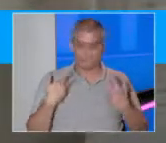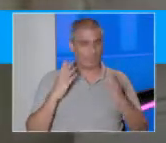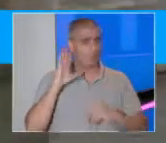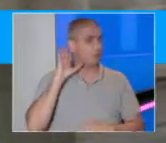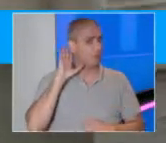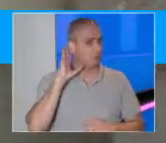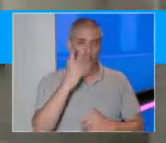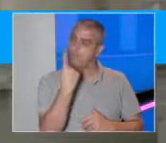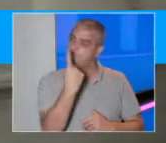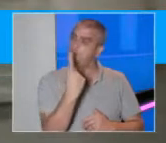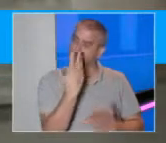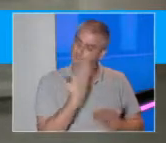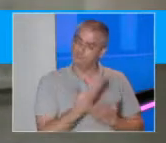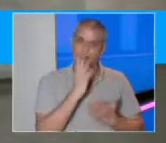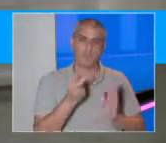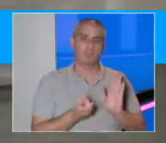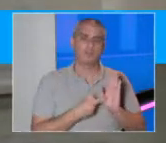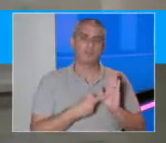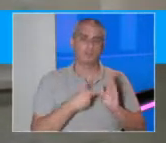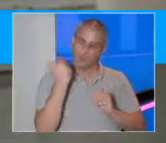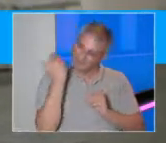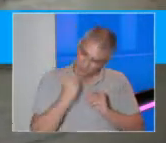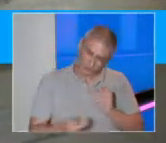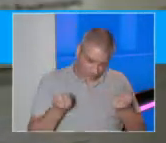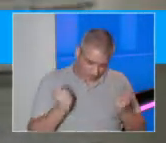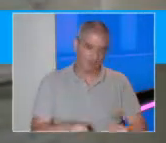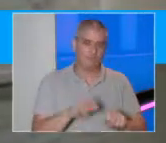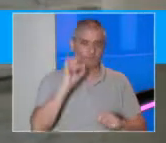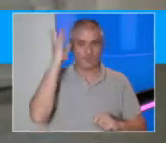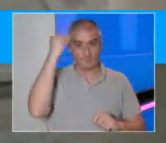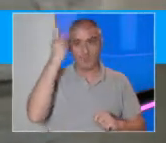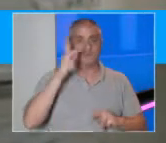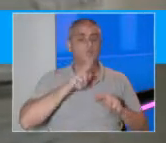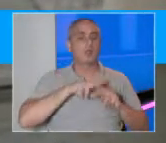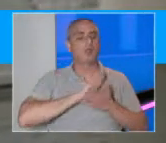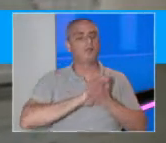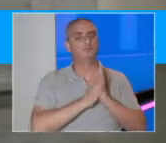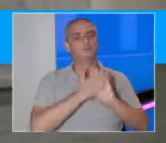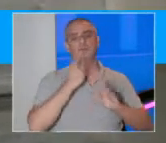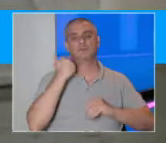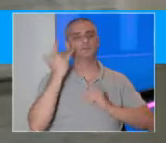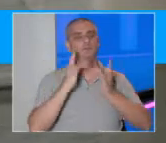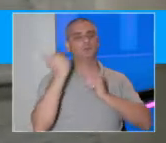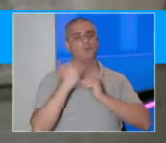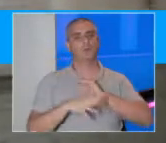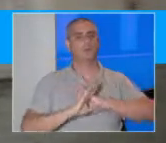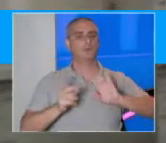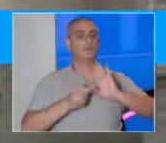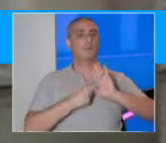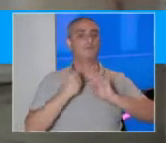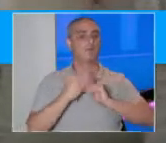לשמוע פעם אחת מה הדרישות הסופיות של הפלסטינים, שלאחריהן הם יכריזו על קץ הסכסוך וסוף